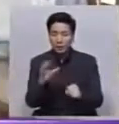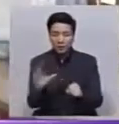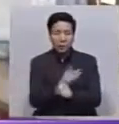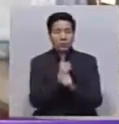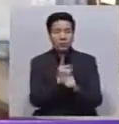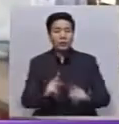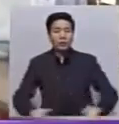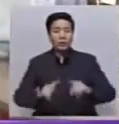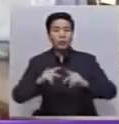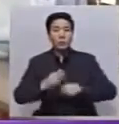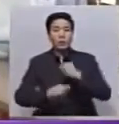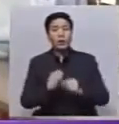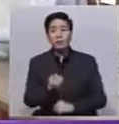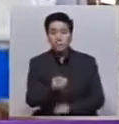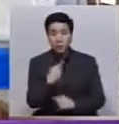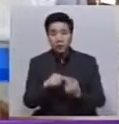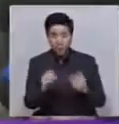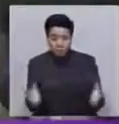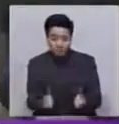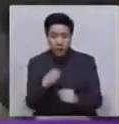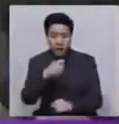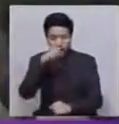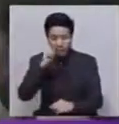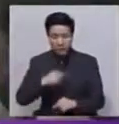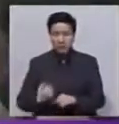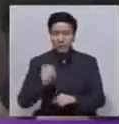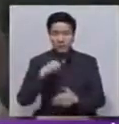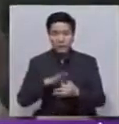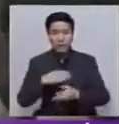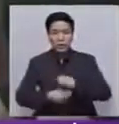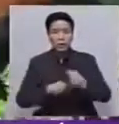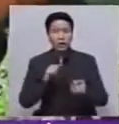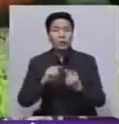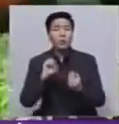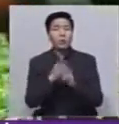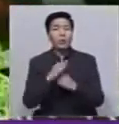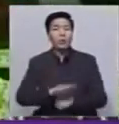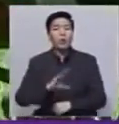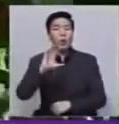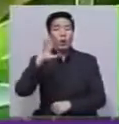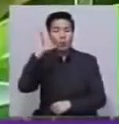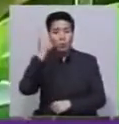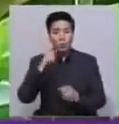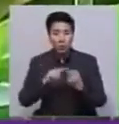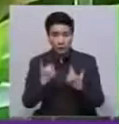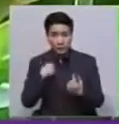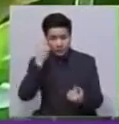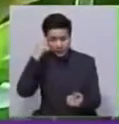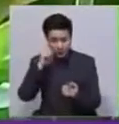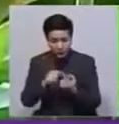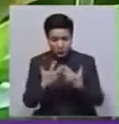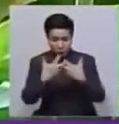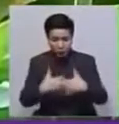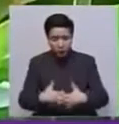ระทรวงพาณิชย์เสนอโดยมีเป้าหมายผลักดันประเทศไทยเป็นชาติมหาอำนาจด้านการค้าผลไม้เมืองร้อนของโลกมุ่งเน้นที่การพั